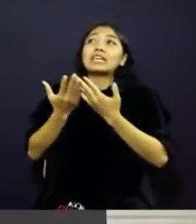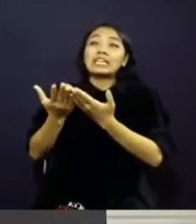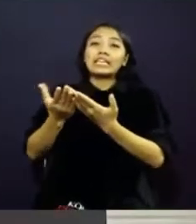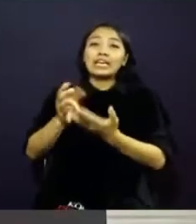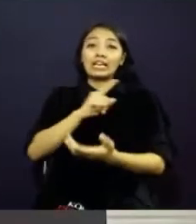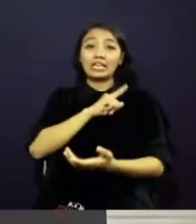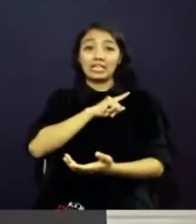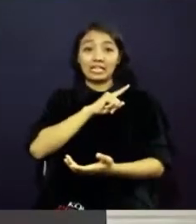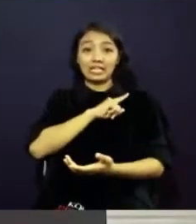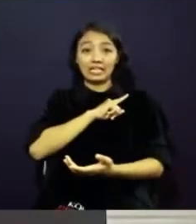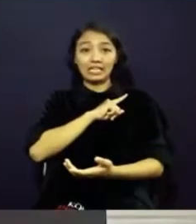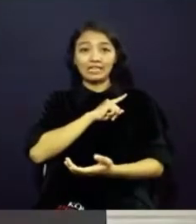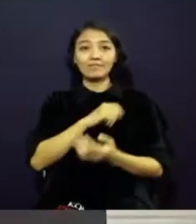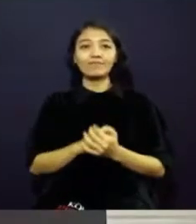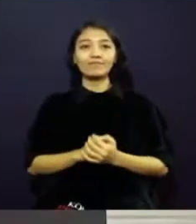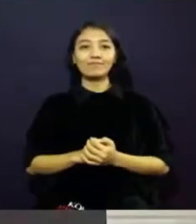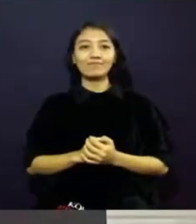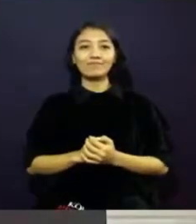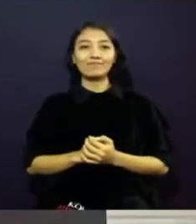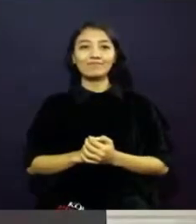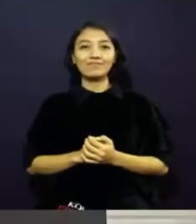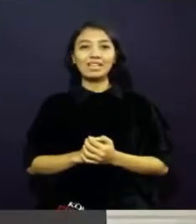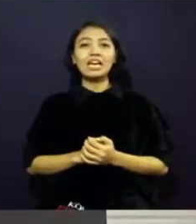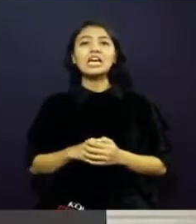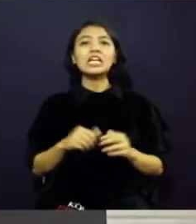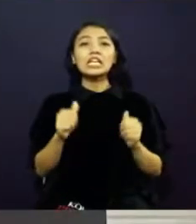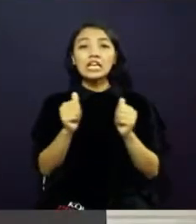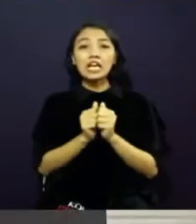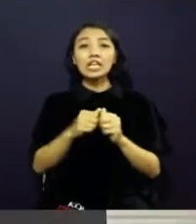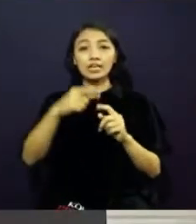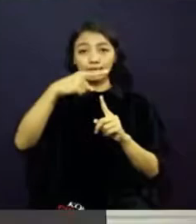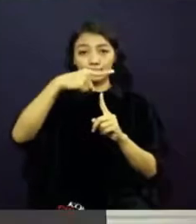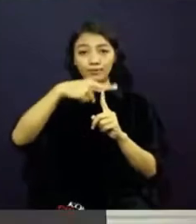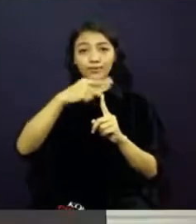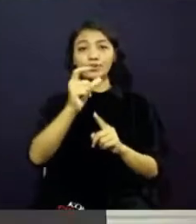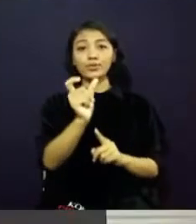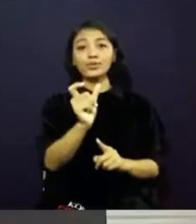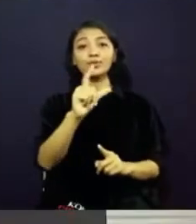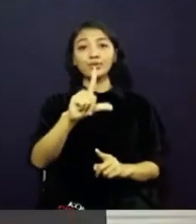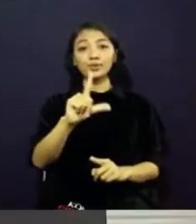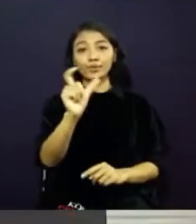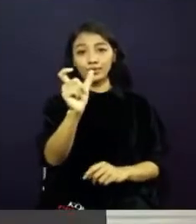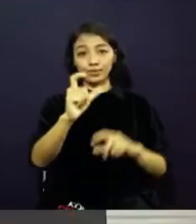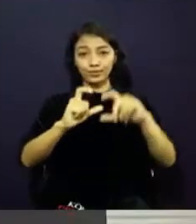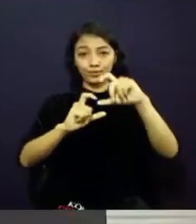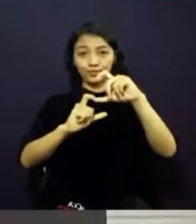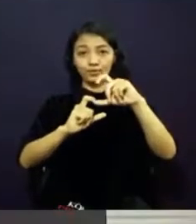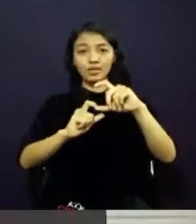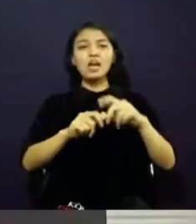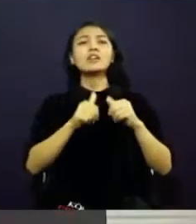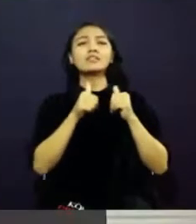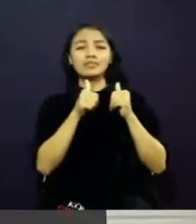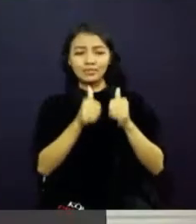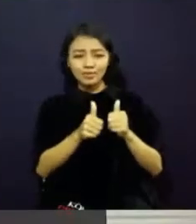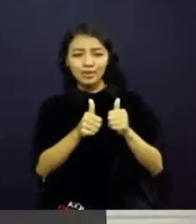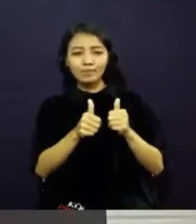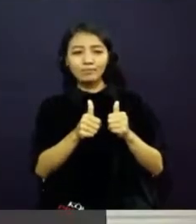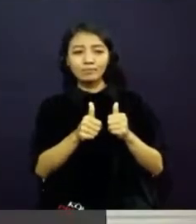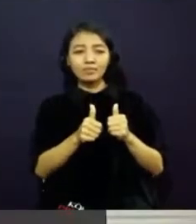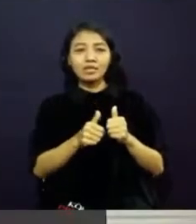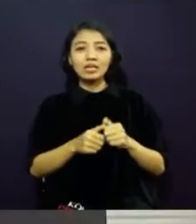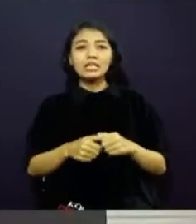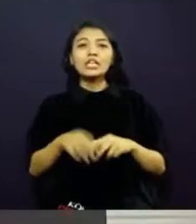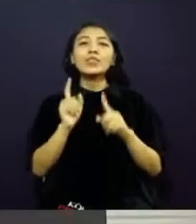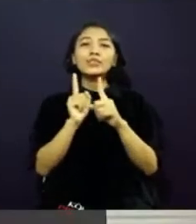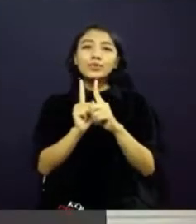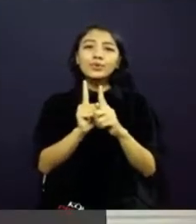memimpin dengan tulus siapin melakukan karya bimbingan karya